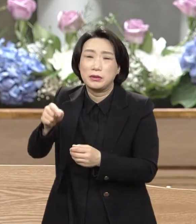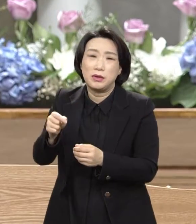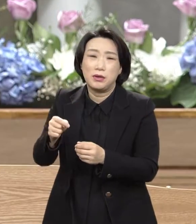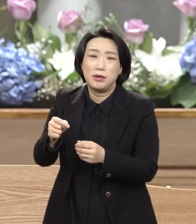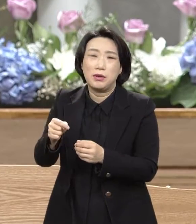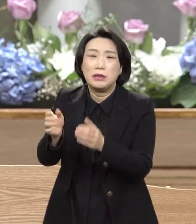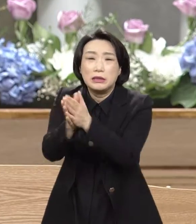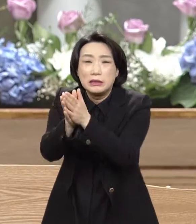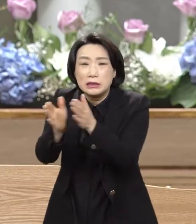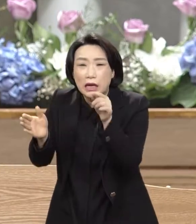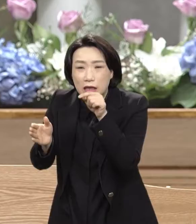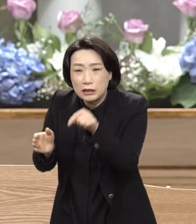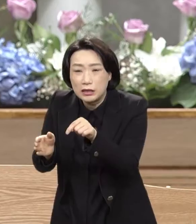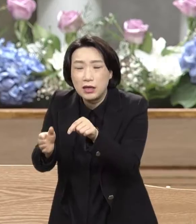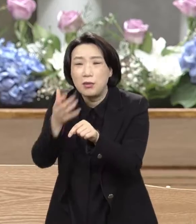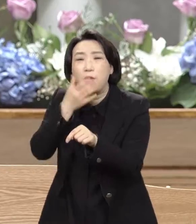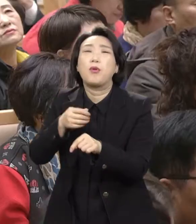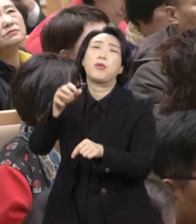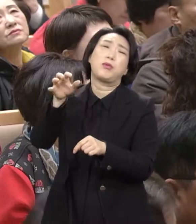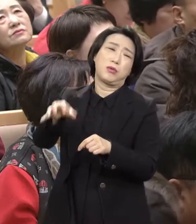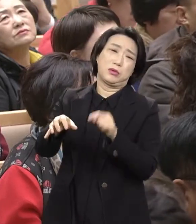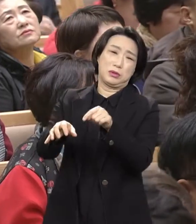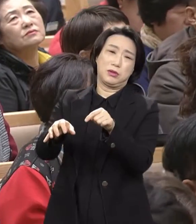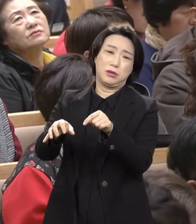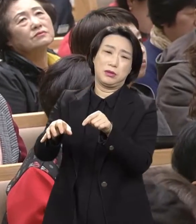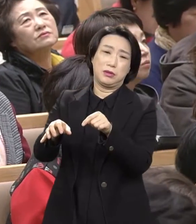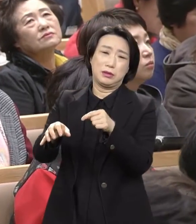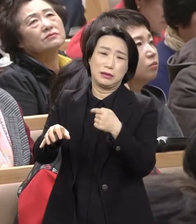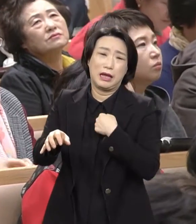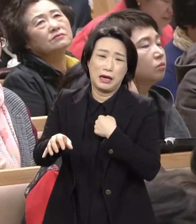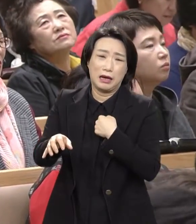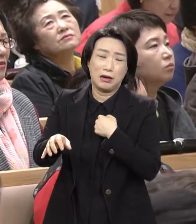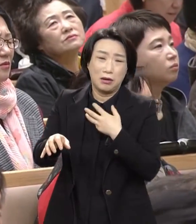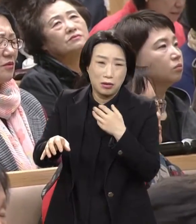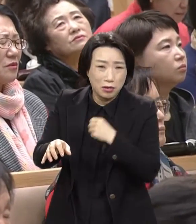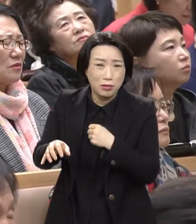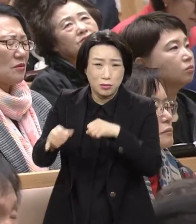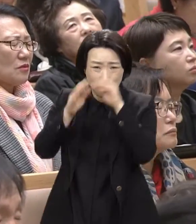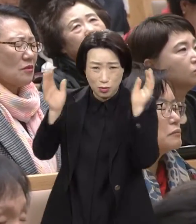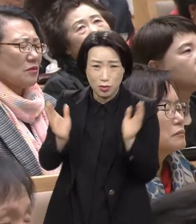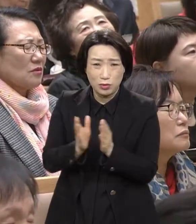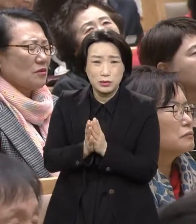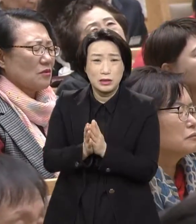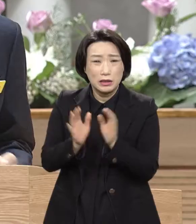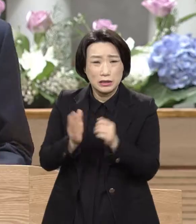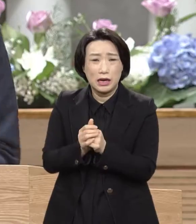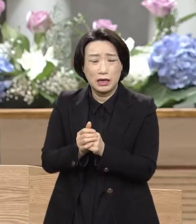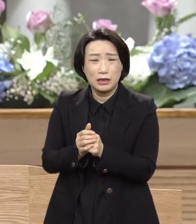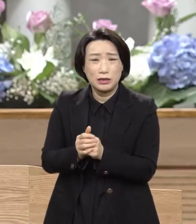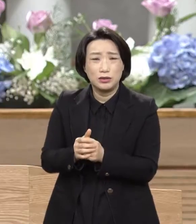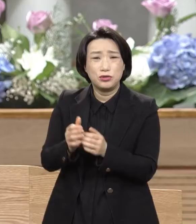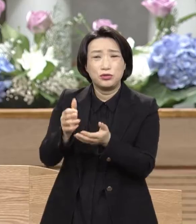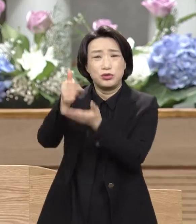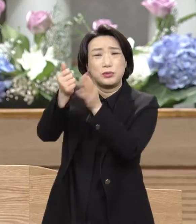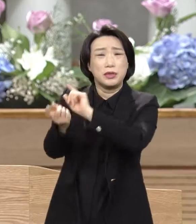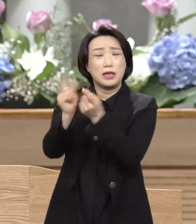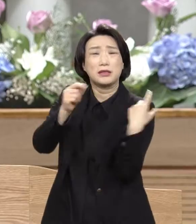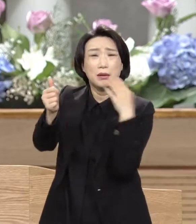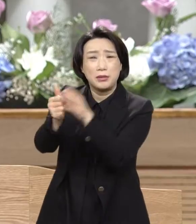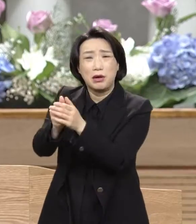보따리를 푸는 축복의 현장. 다 찔리고 상하고 징계받고